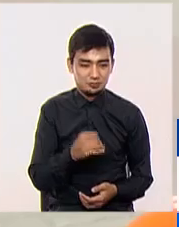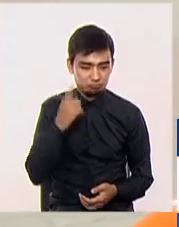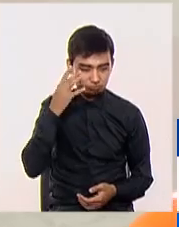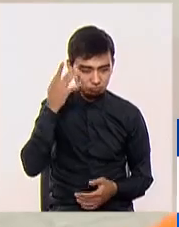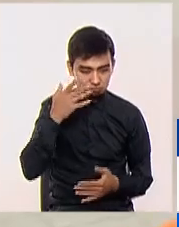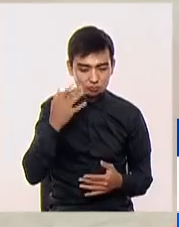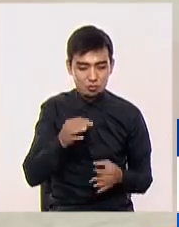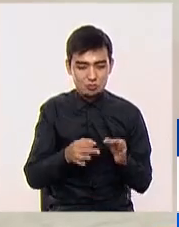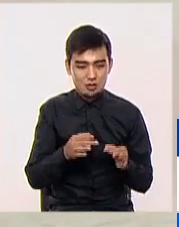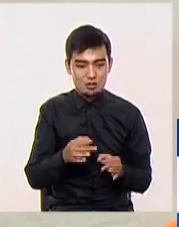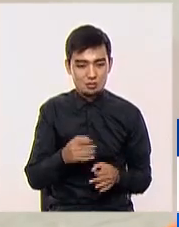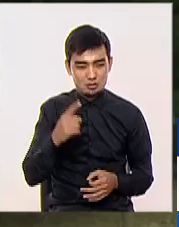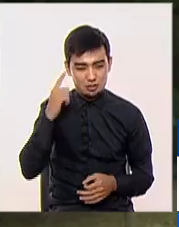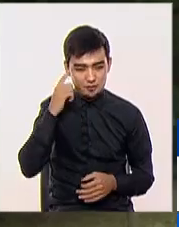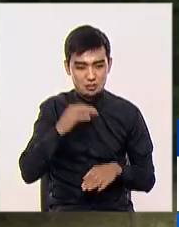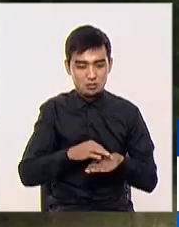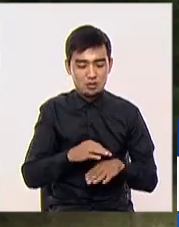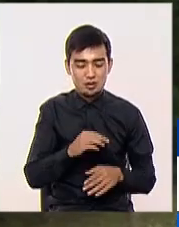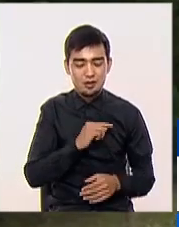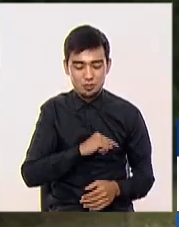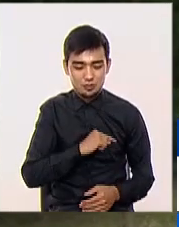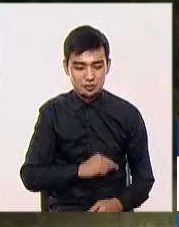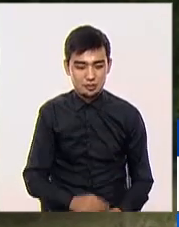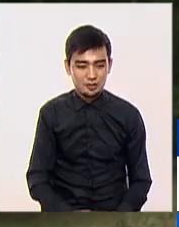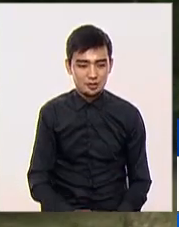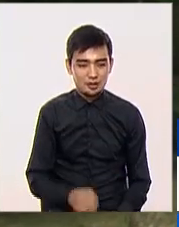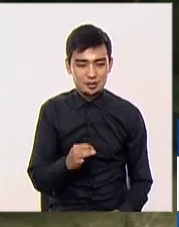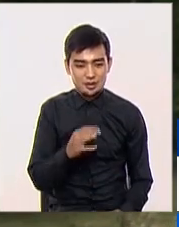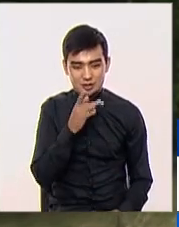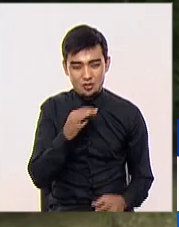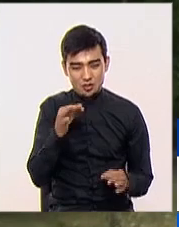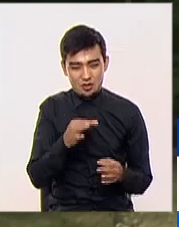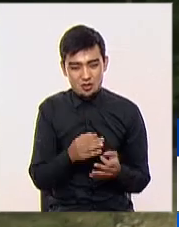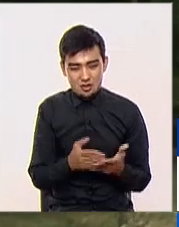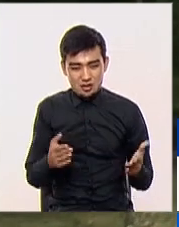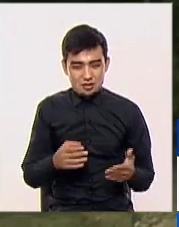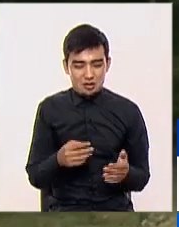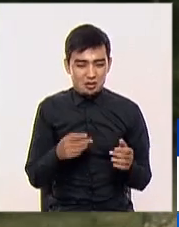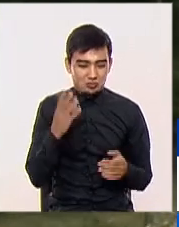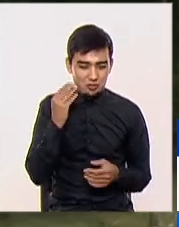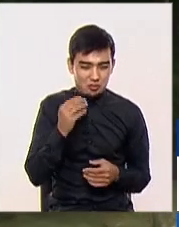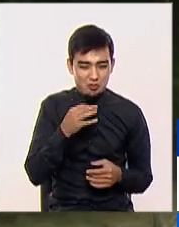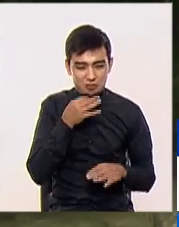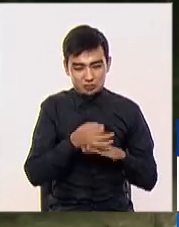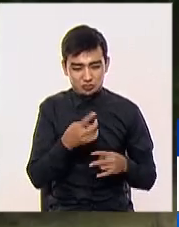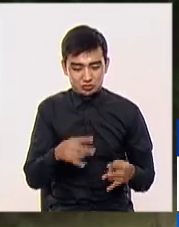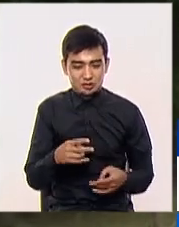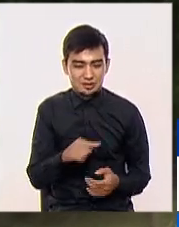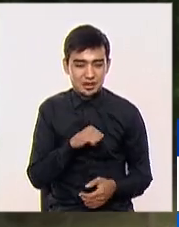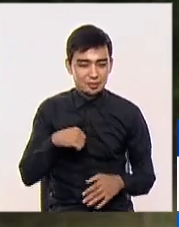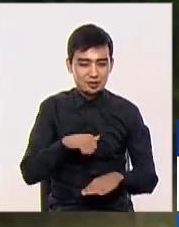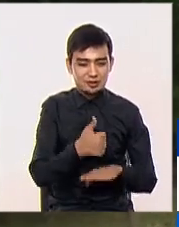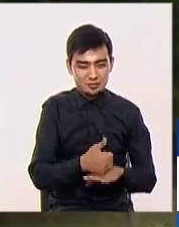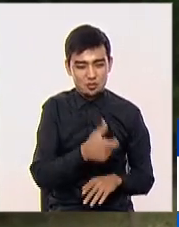мышление, голова работает. Возраст – это состояние души, поэтому не надо ограничиваться цифрами. Самое главное, чтобы был